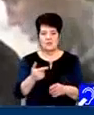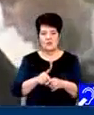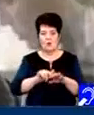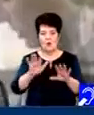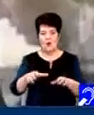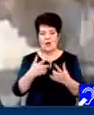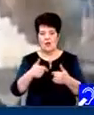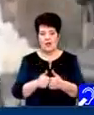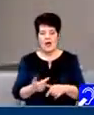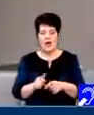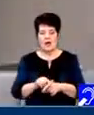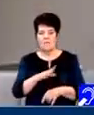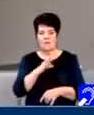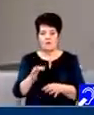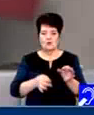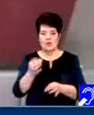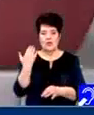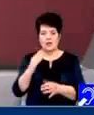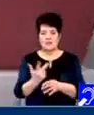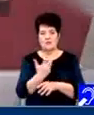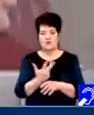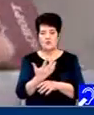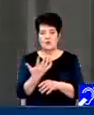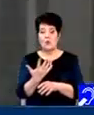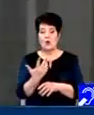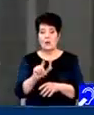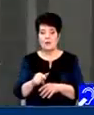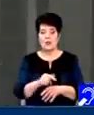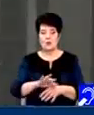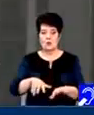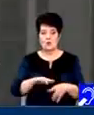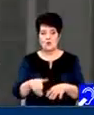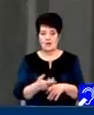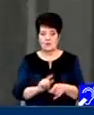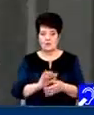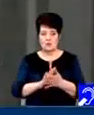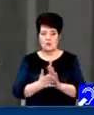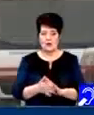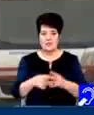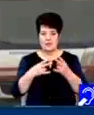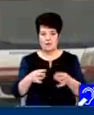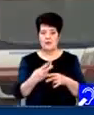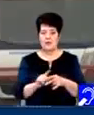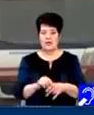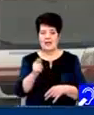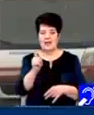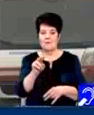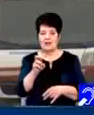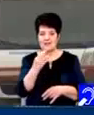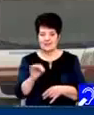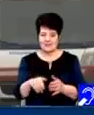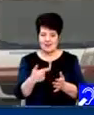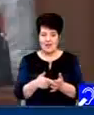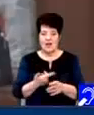locali. Bărbatul a fost judecat anterior de 5 ori pentru jafuri și influență negativă asupra situației criminale în regiunea Hmelnitski, se